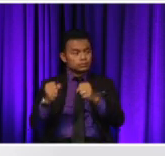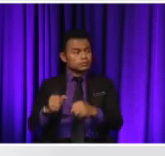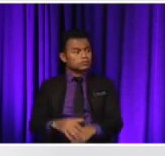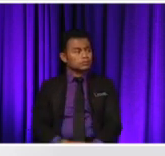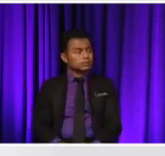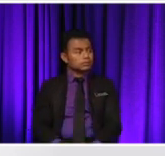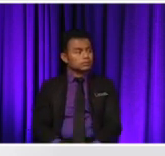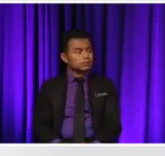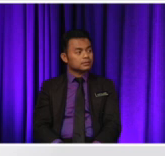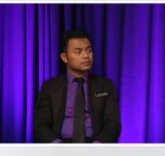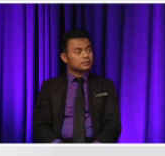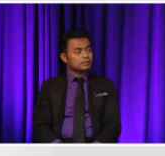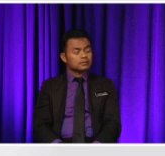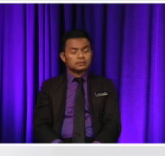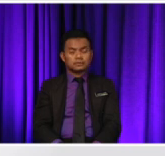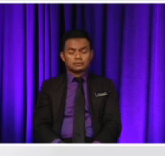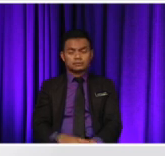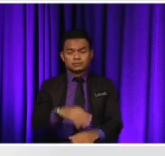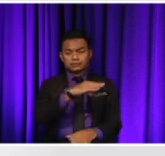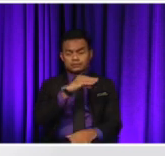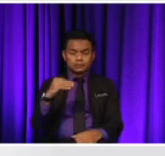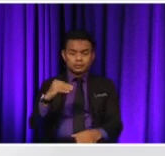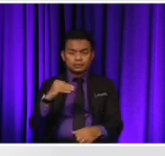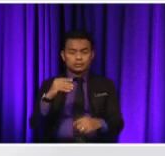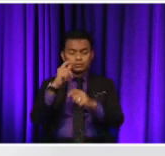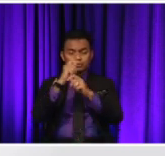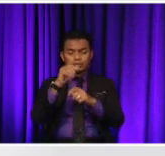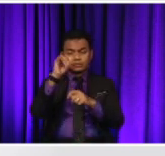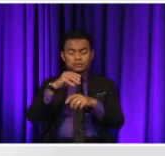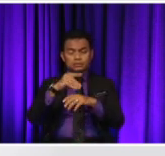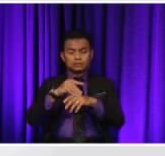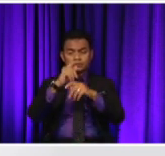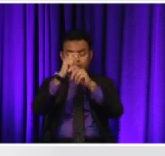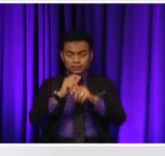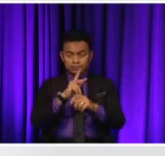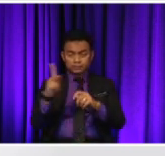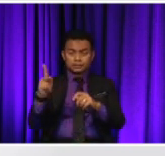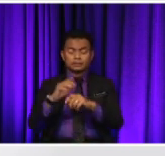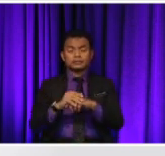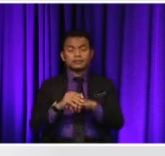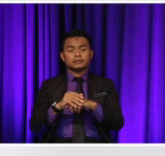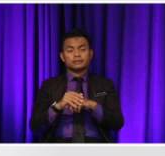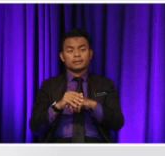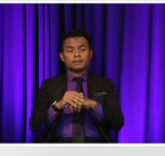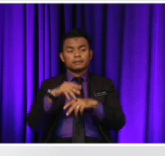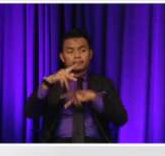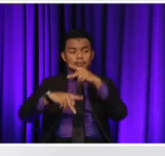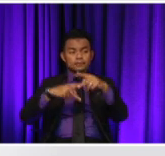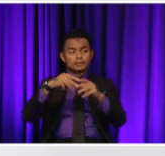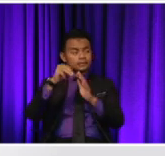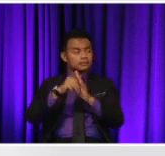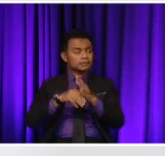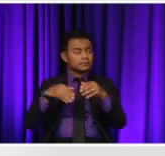untuk melaksanakan tugasnya ditetapkan yang ketiga kepemimpinan proses mendorong membujuk dan